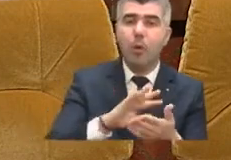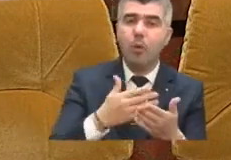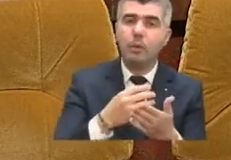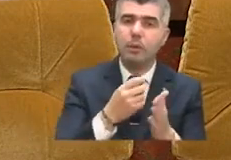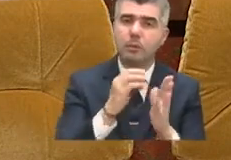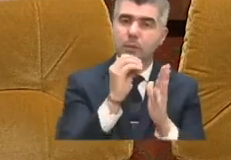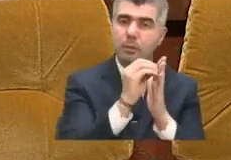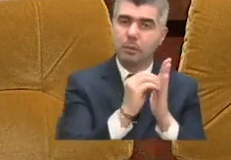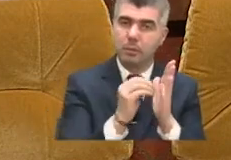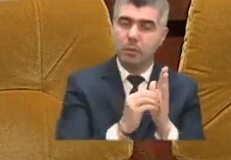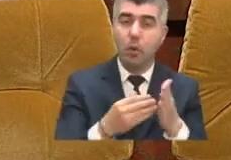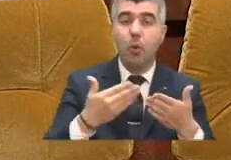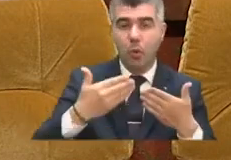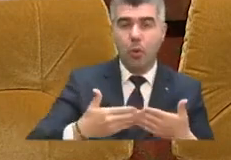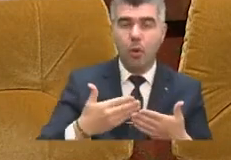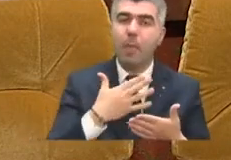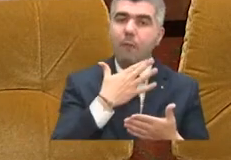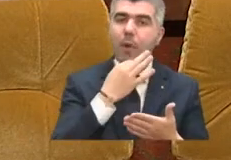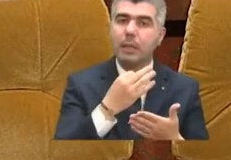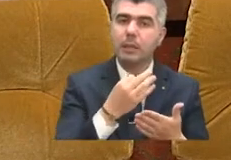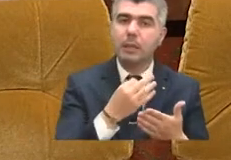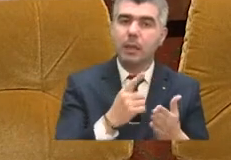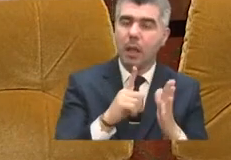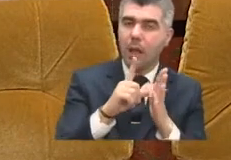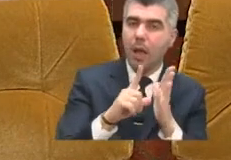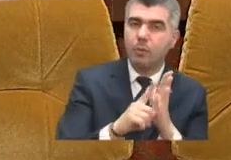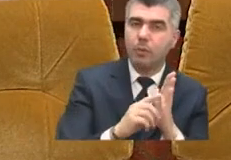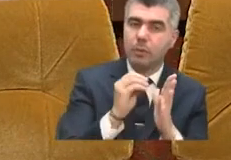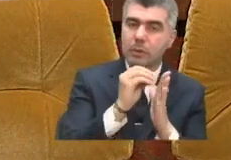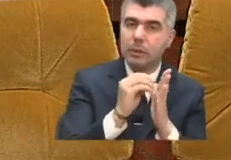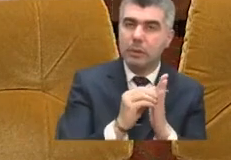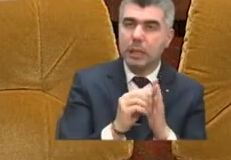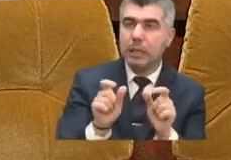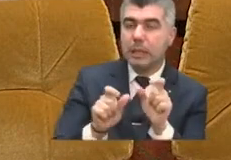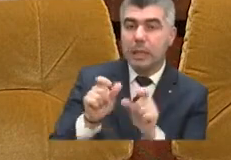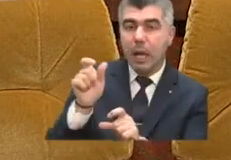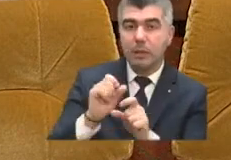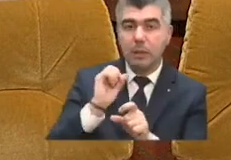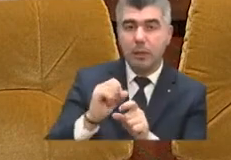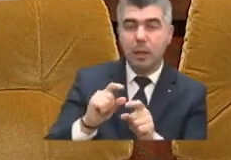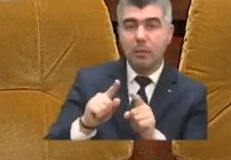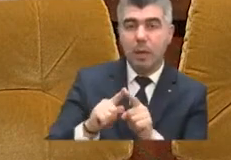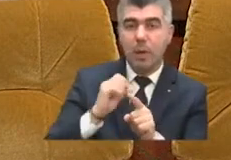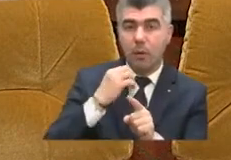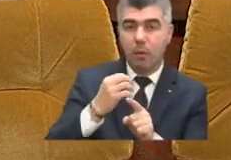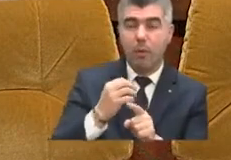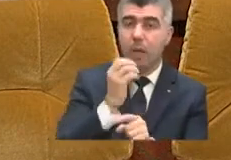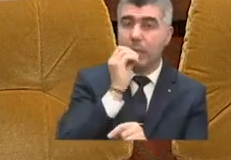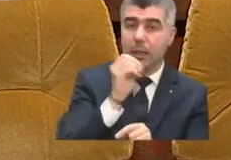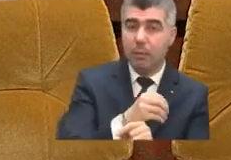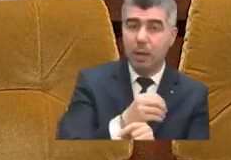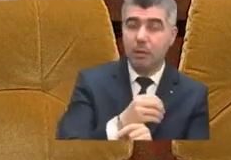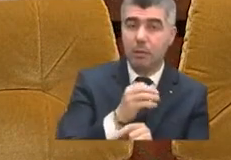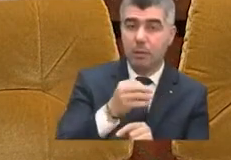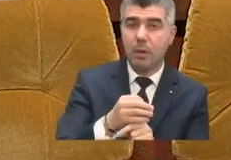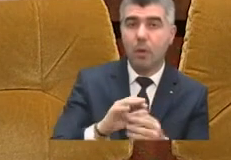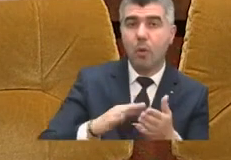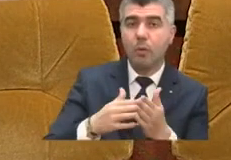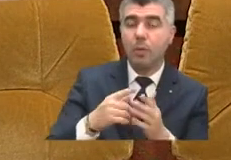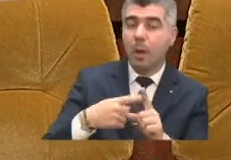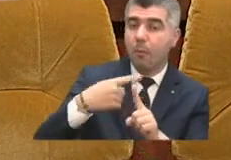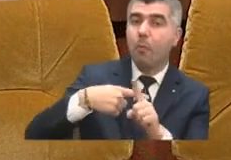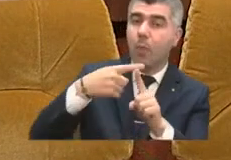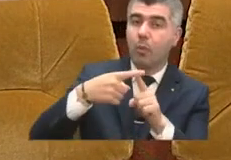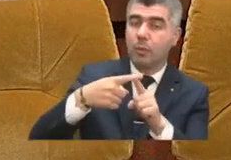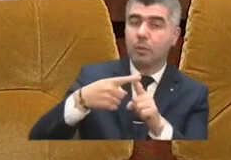بغينا نبسطوا المساطر واحد العدد ديال الناس اللي كتدبر هاد النفايات، لان الناس معلقه بزاف، لان بغينا نتطوروا